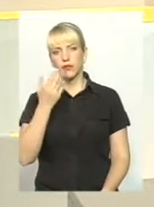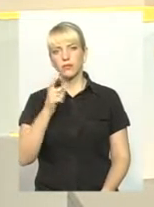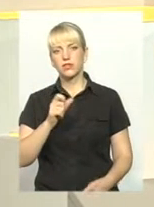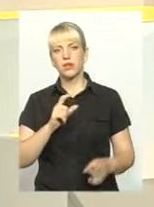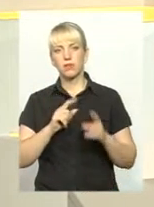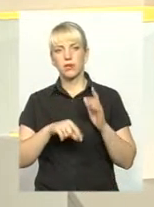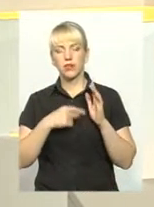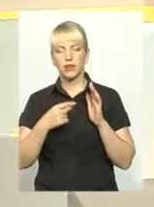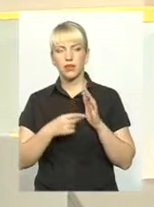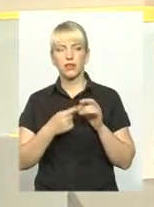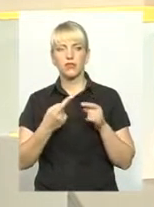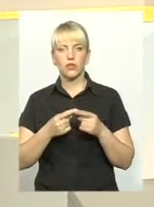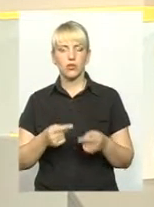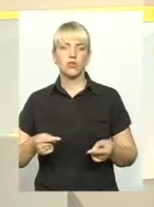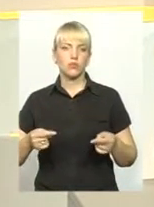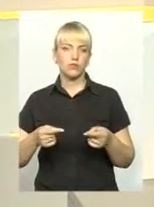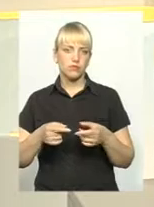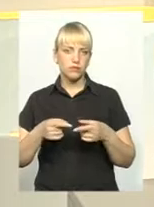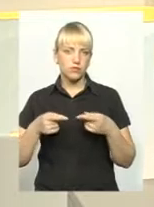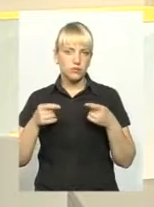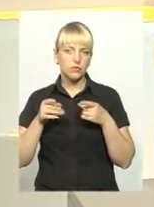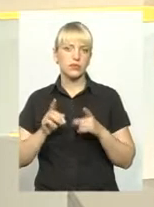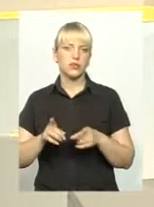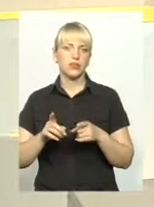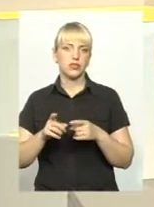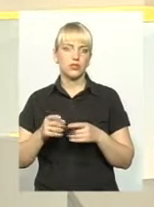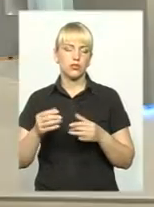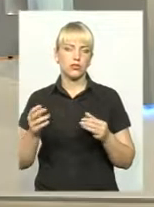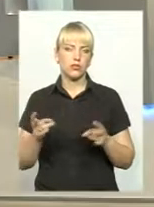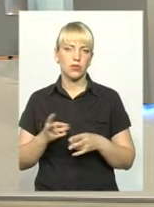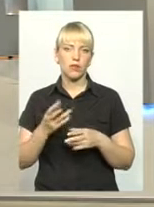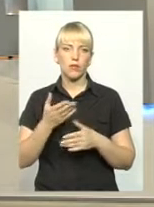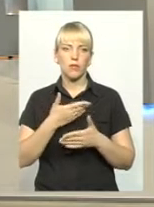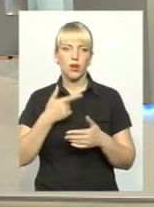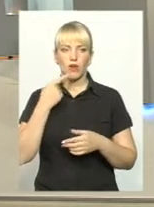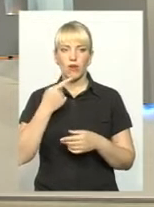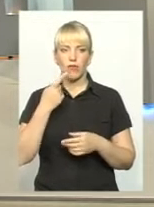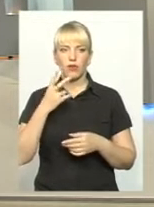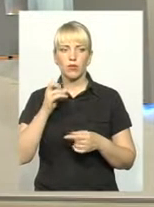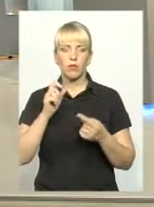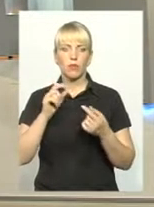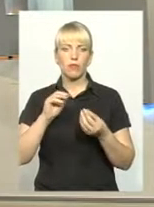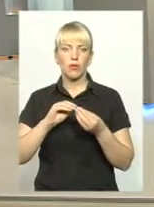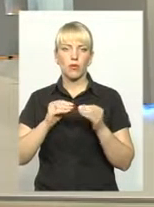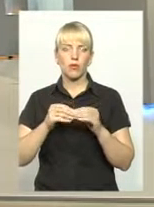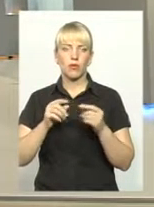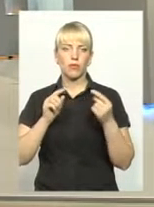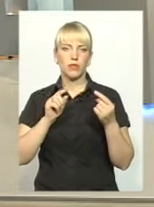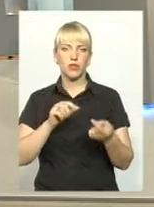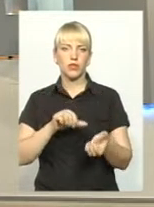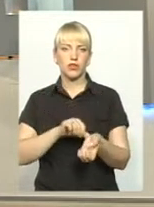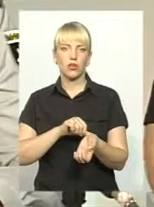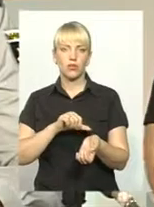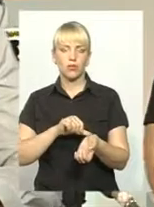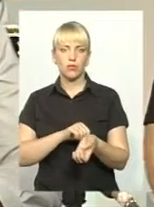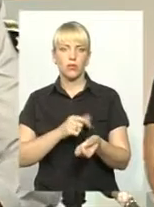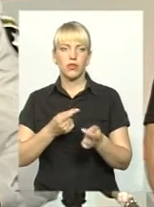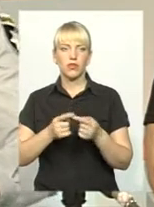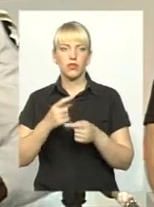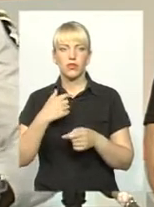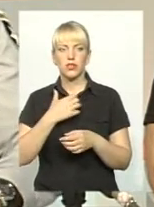воно дуже слушне, тому що ми не обговорювали ще проблему протидії наркоманії. Це теж є один із